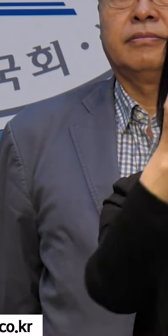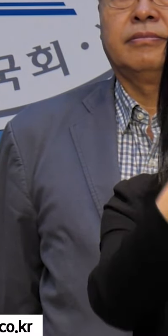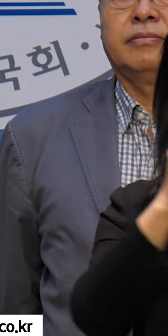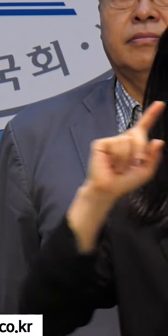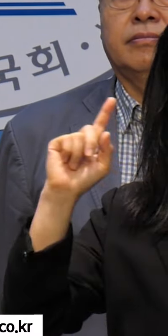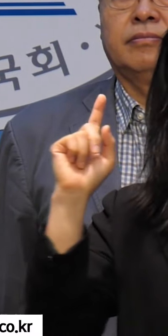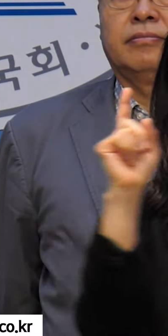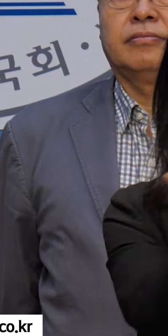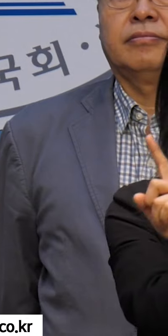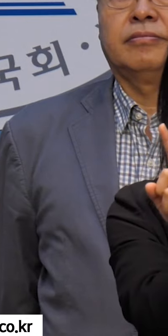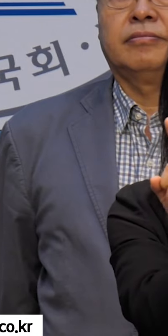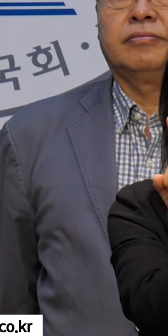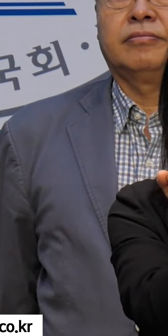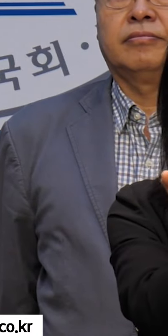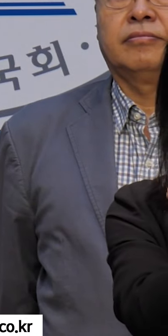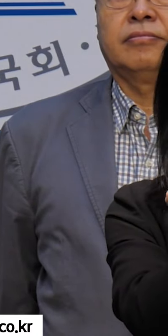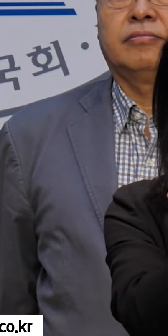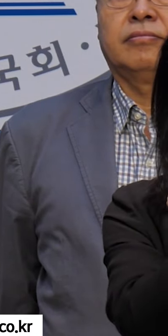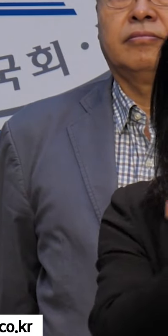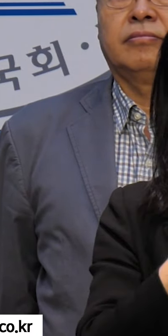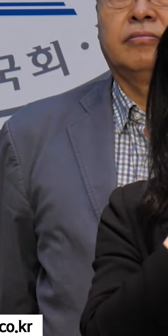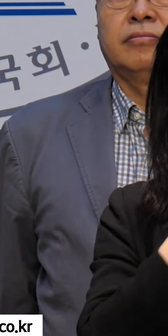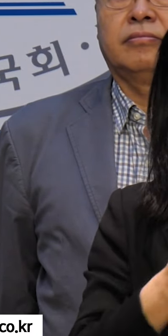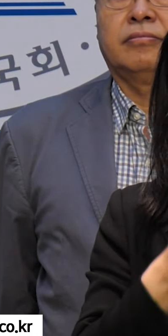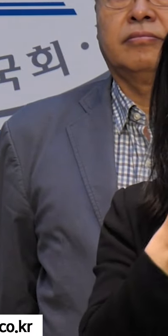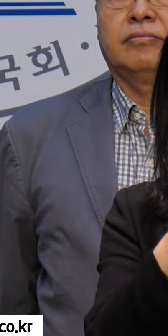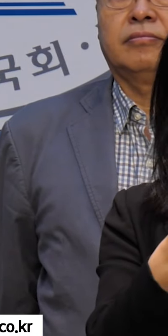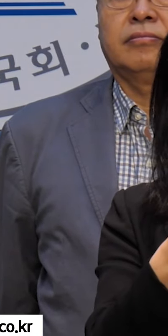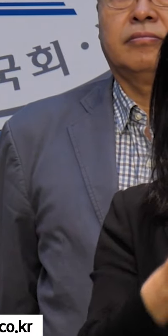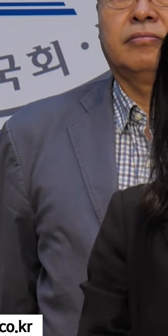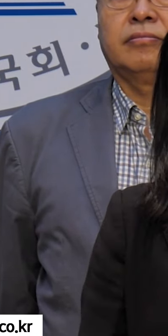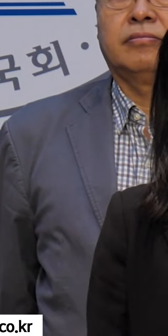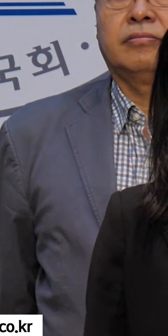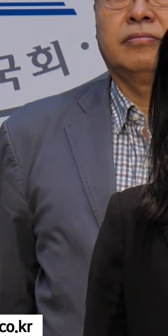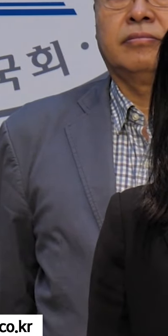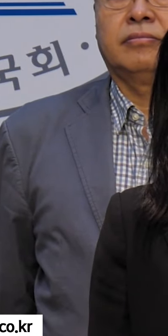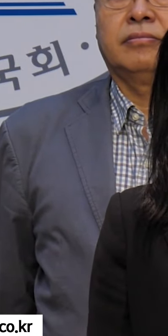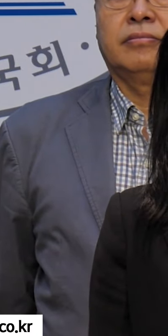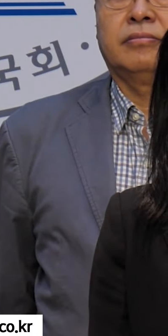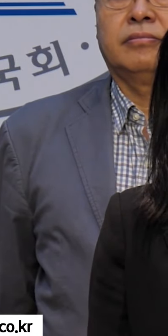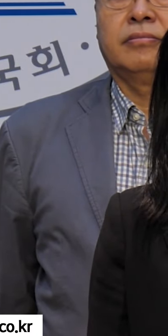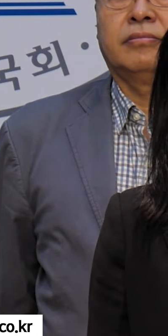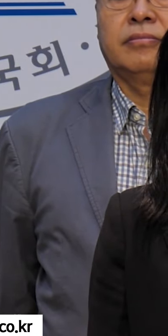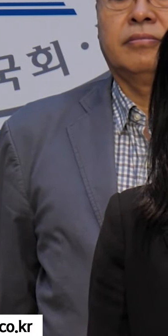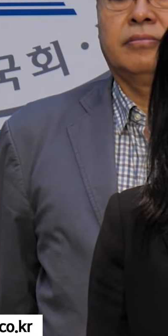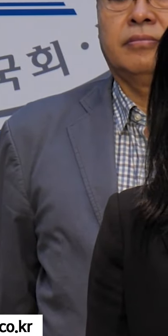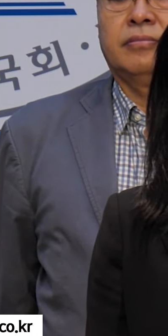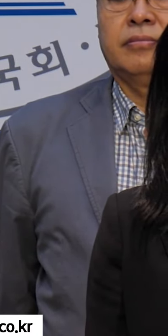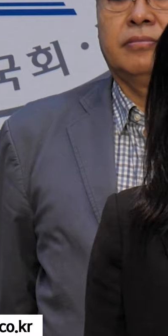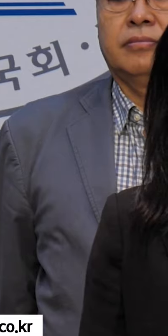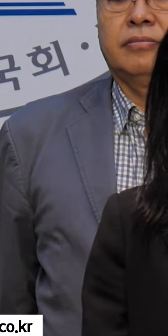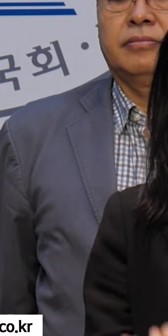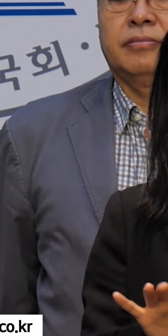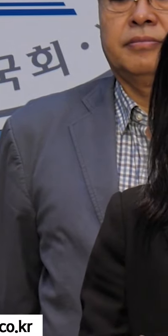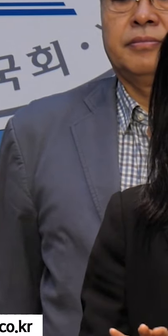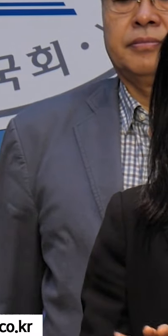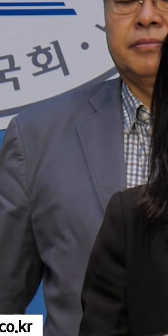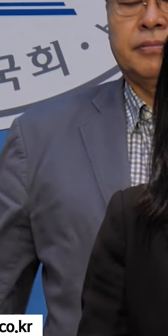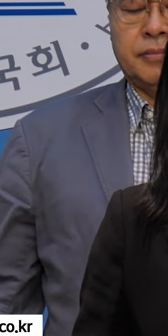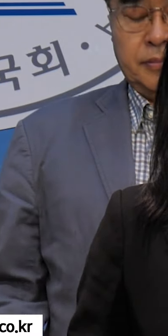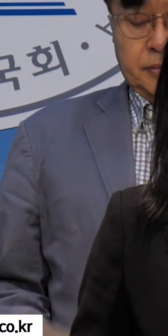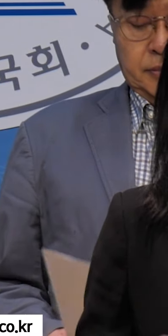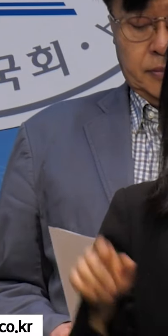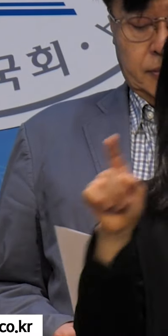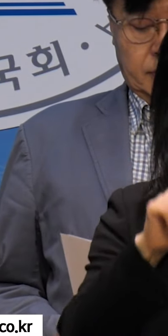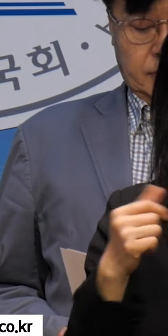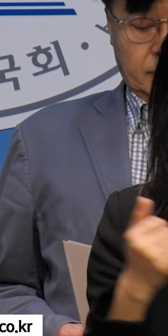개정을 통해서 논의를 촉발해보자는 게 오늘 기자회견의 취지라고 설명을 드릴 수가 있습니다. 오늘